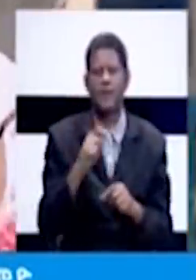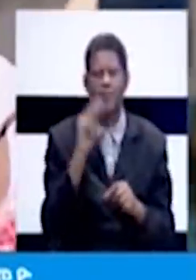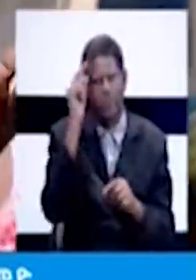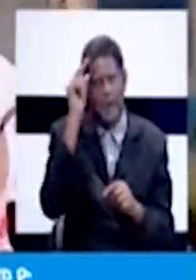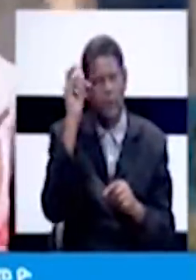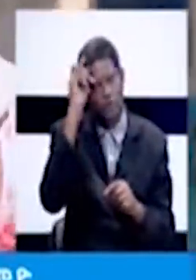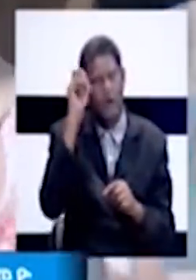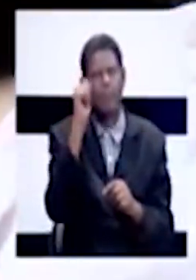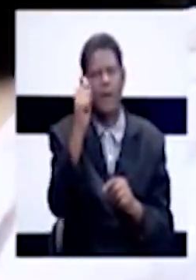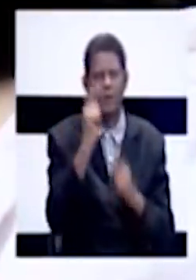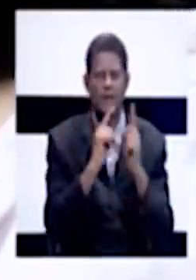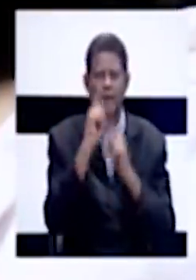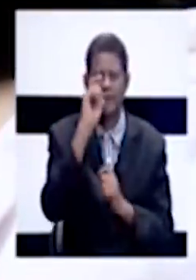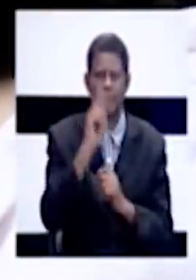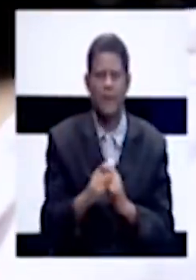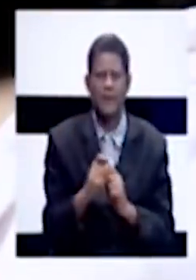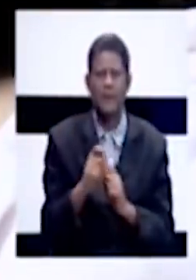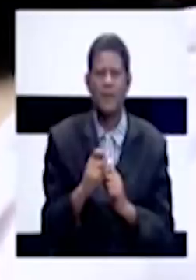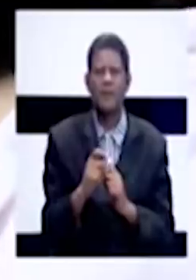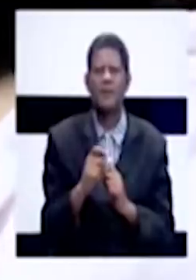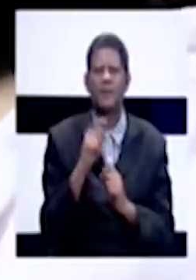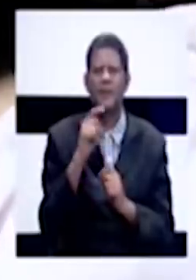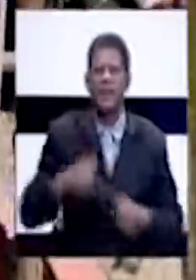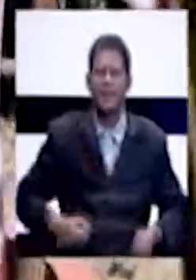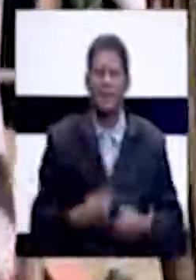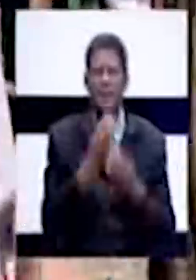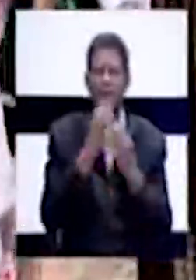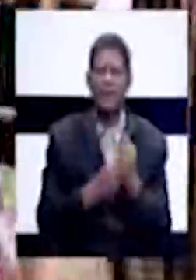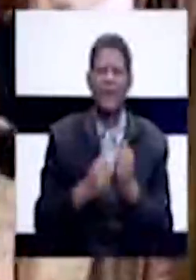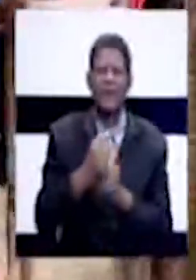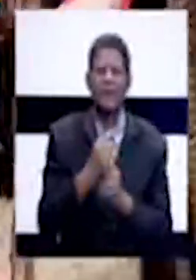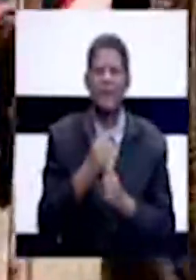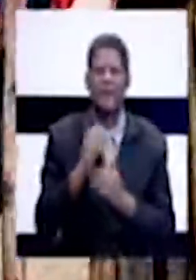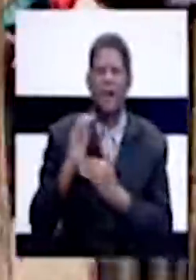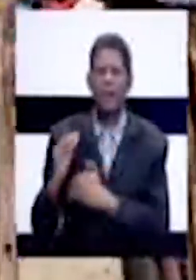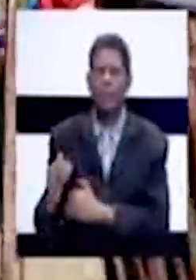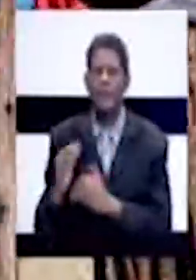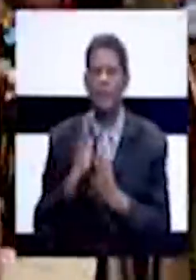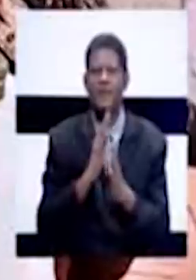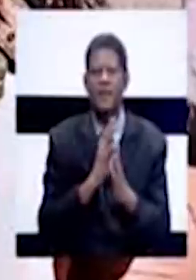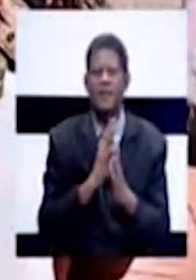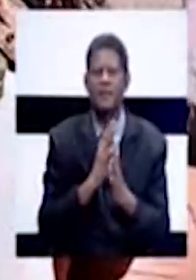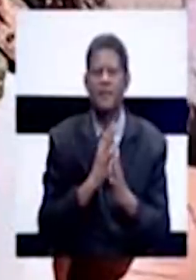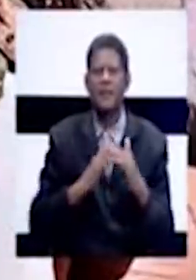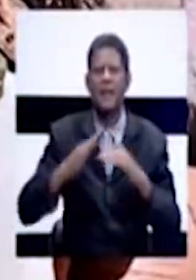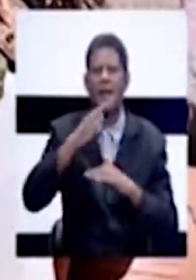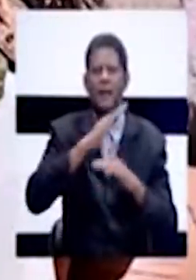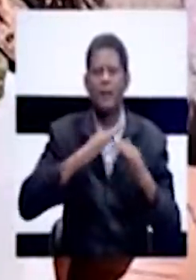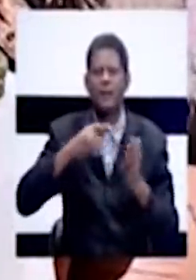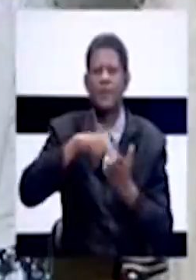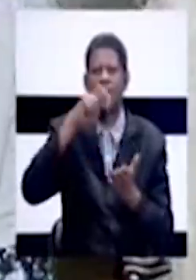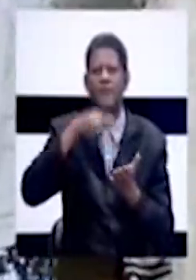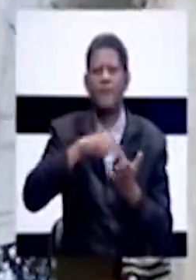ጅላት ክዛረቦ ክእል እዩ ድልዋት ኢና ታብዕ ጥቅን ስንቅን ሓሊፉ ኣብ ጎኖም ተሰሊፍናን ኣብ ርእሲኦም ቸቸ ክንብል